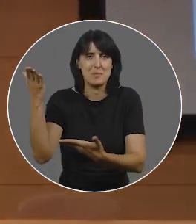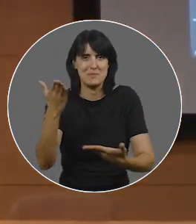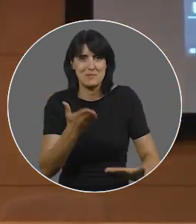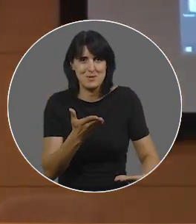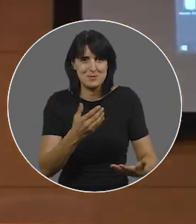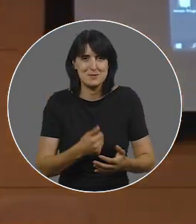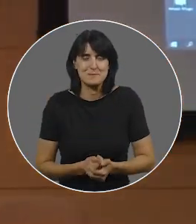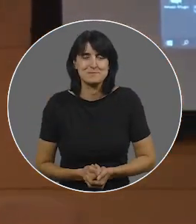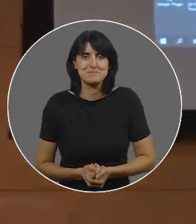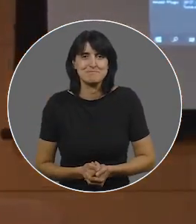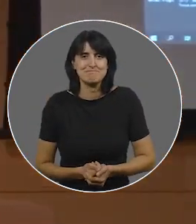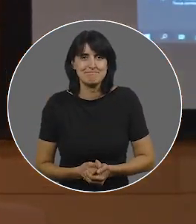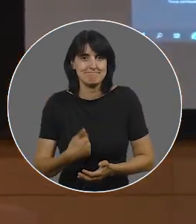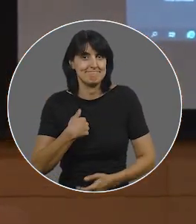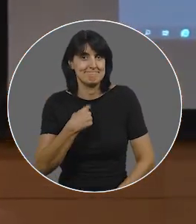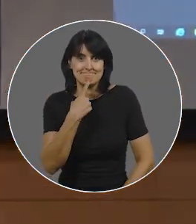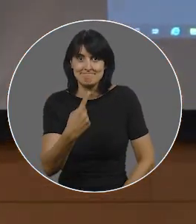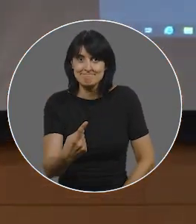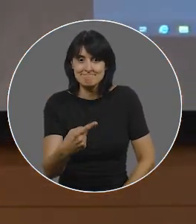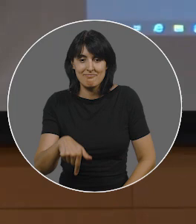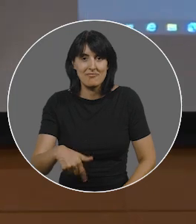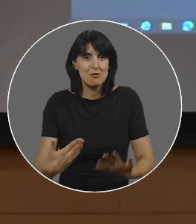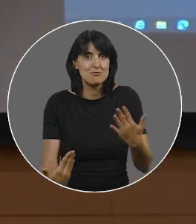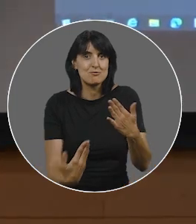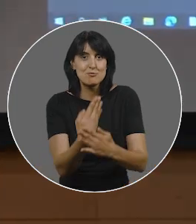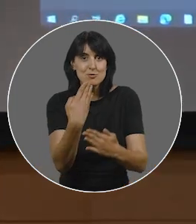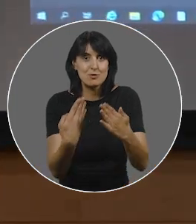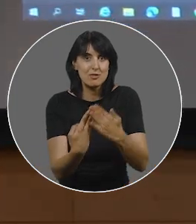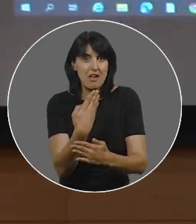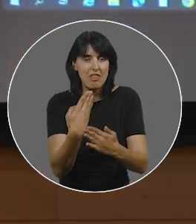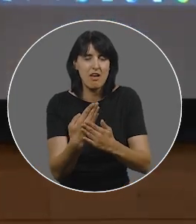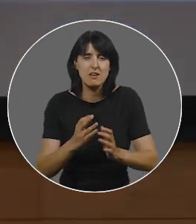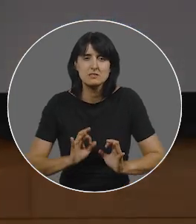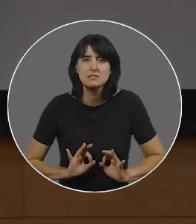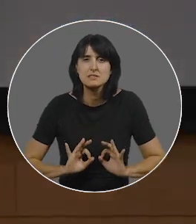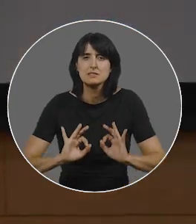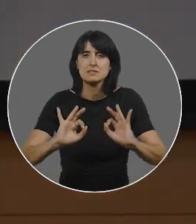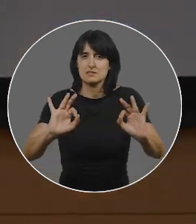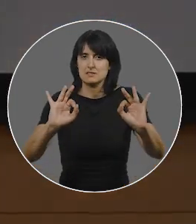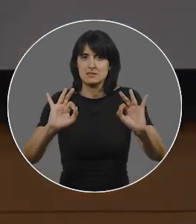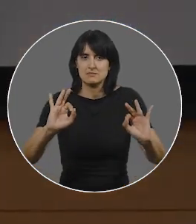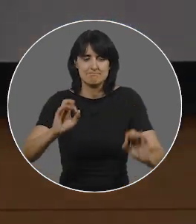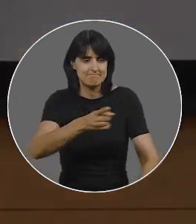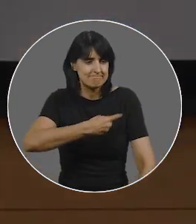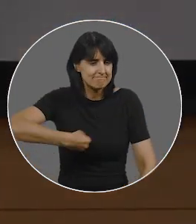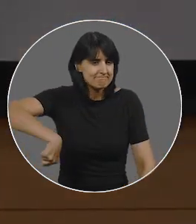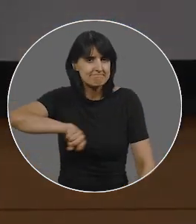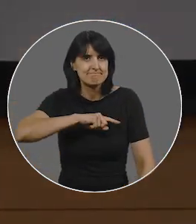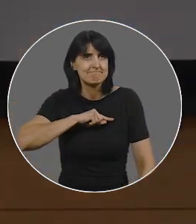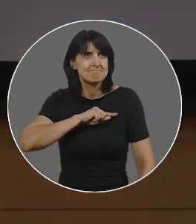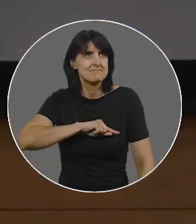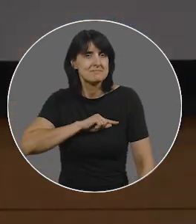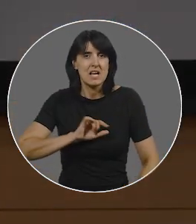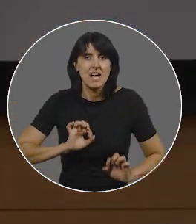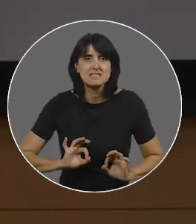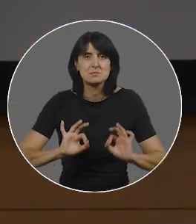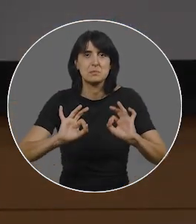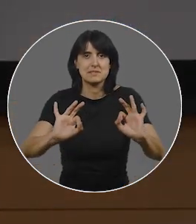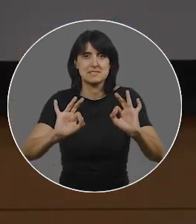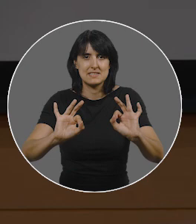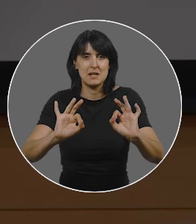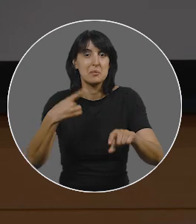benvingudes i benvinguts. Bueno, jo he de dir que aquesta jornada és molt especial per nosaltres,